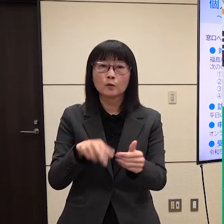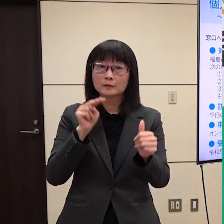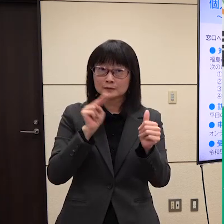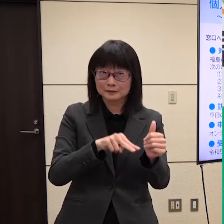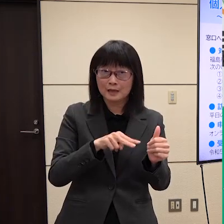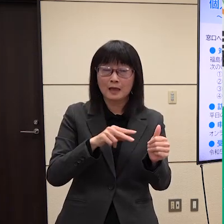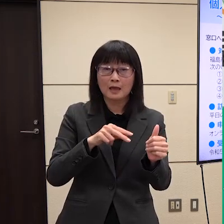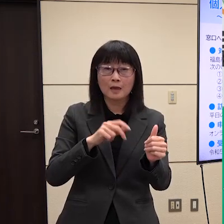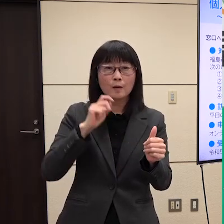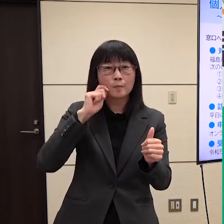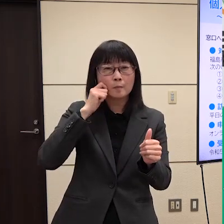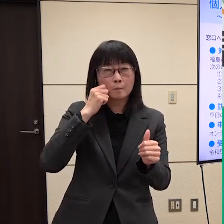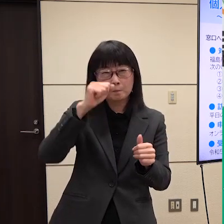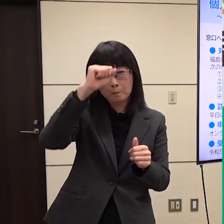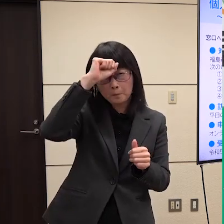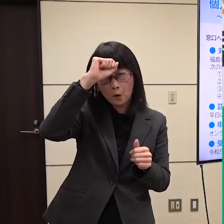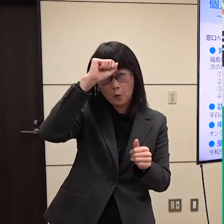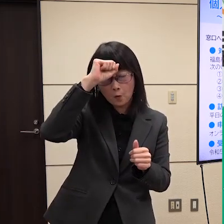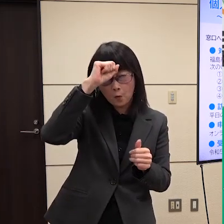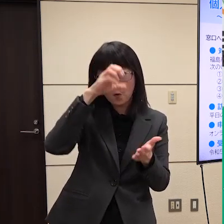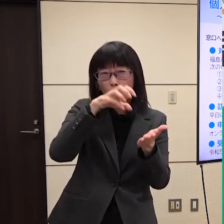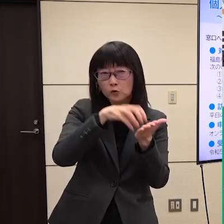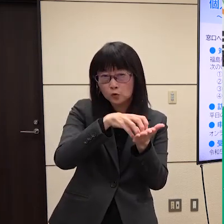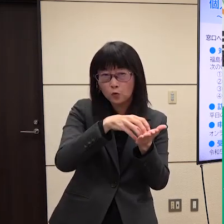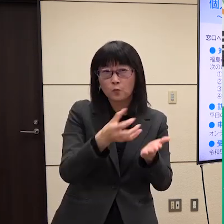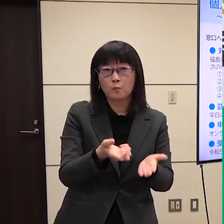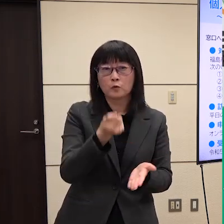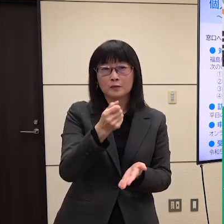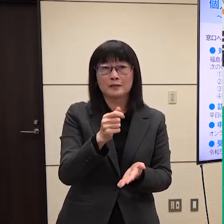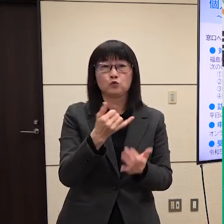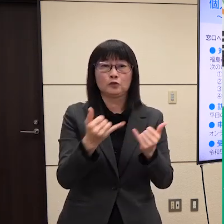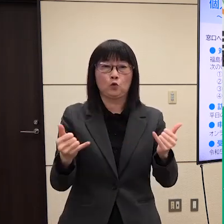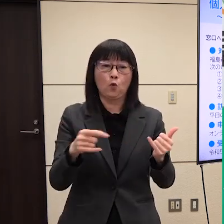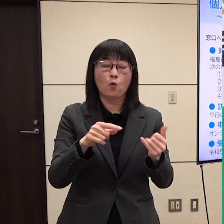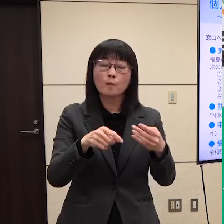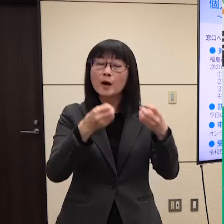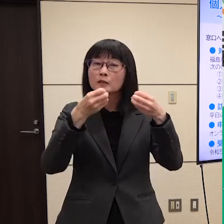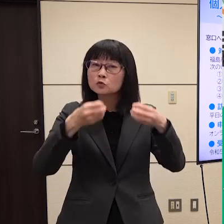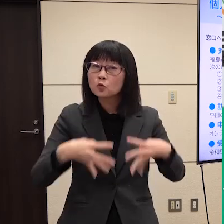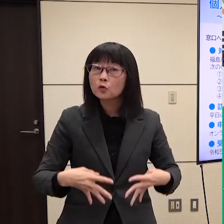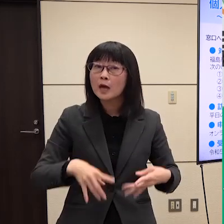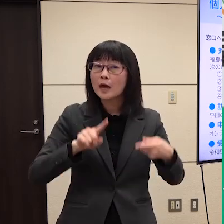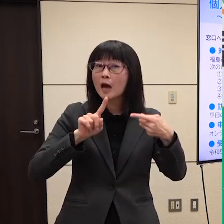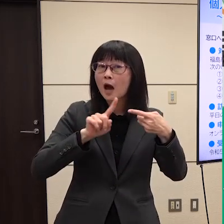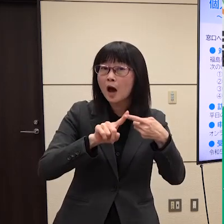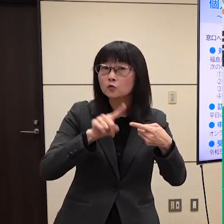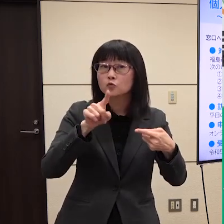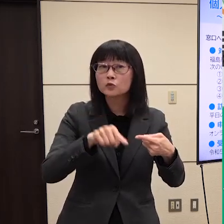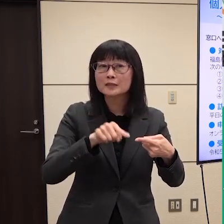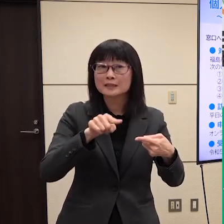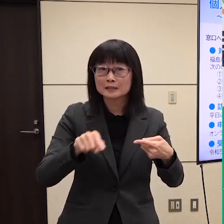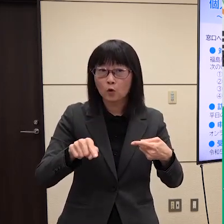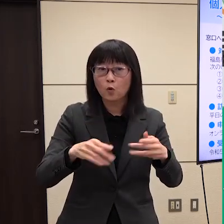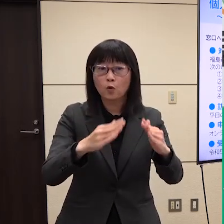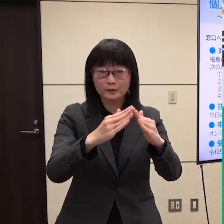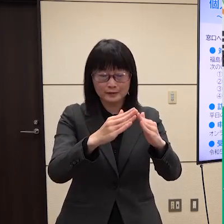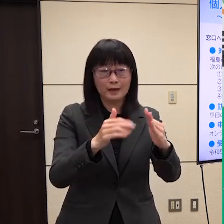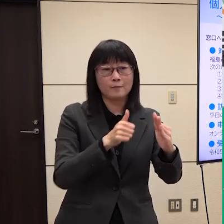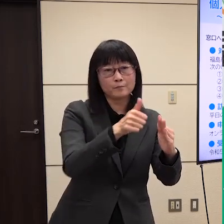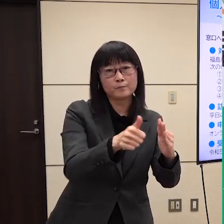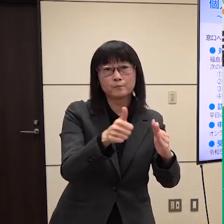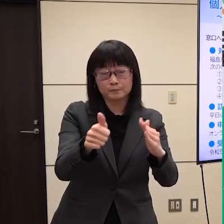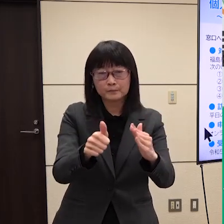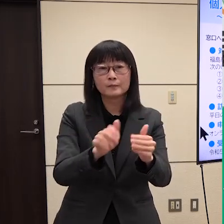給者証をお持ちの方、このいずれかに該当する方のうち、外出が困難な方を対象にさせていただきます